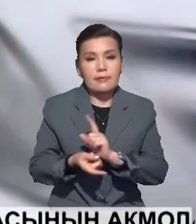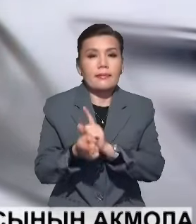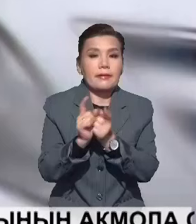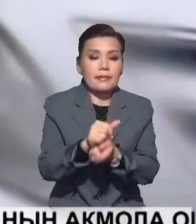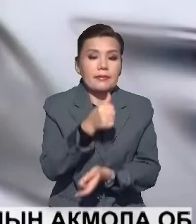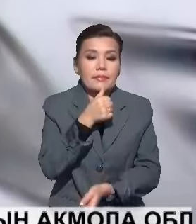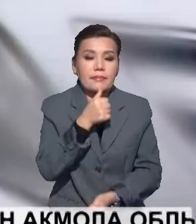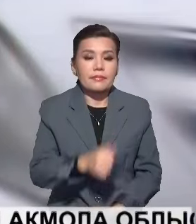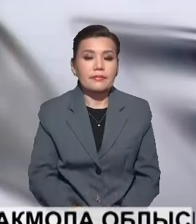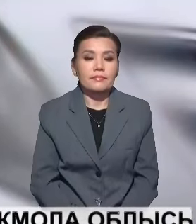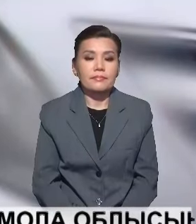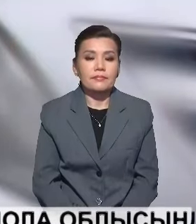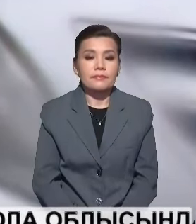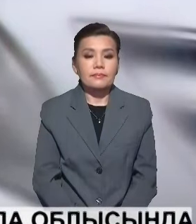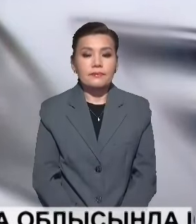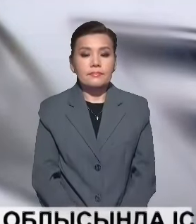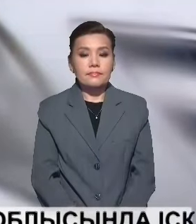көрейін.